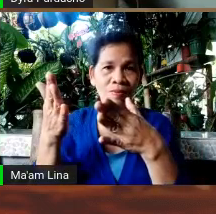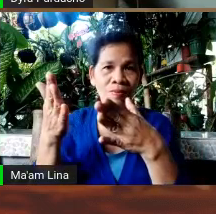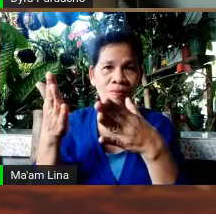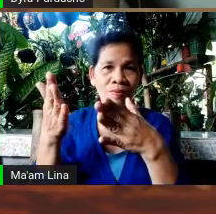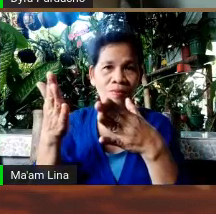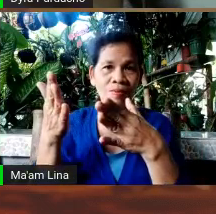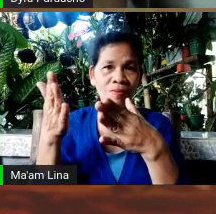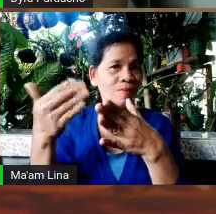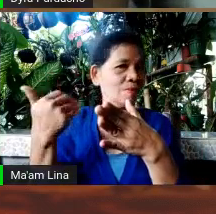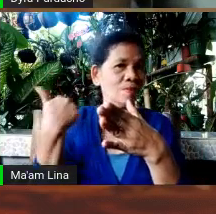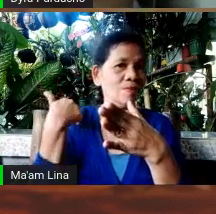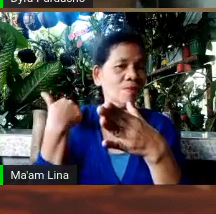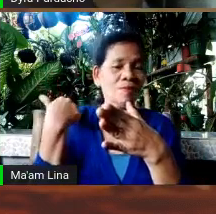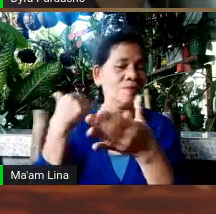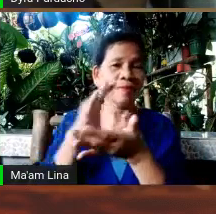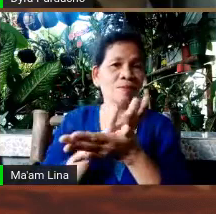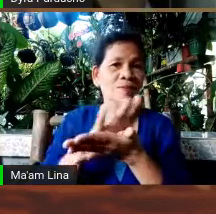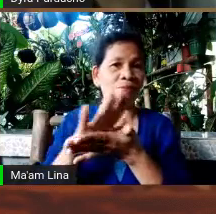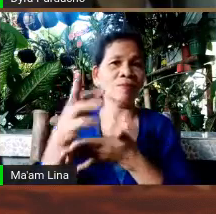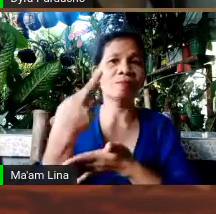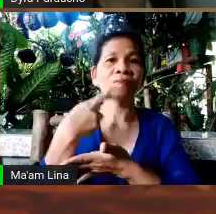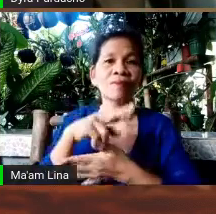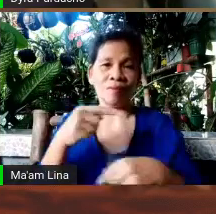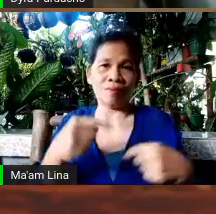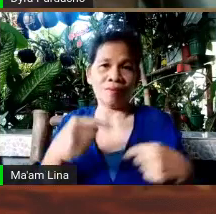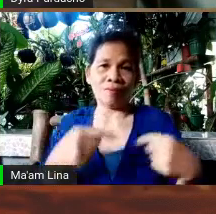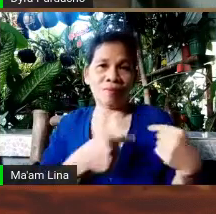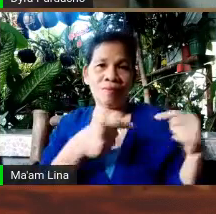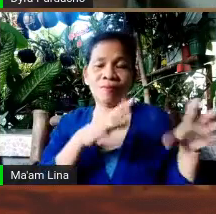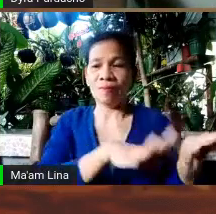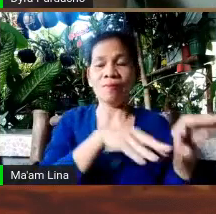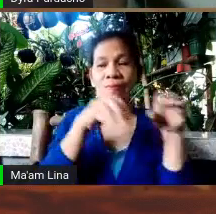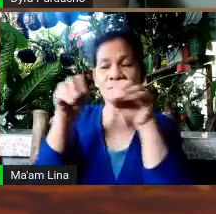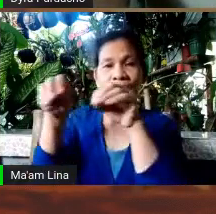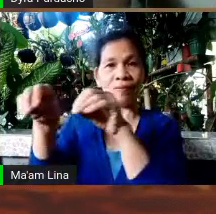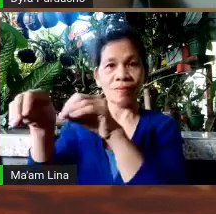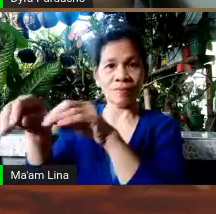po yung kanilang kasalanan. Yung kanilang po kasalanan ay nalilipat po doon sa handog.